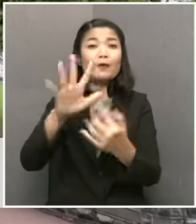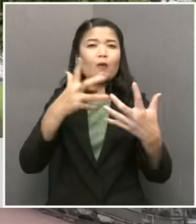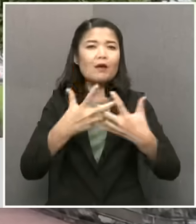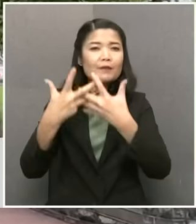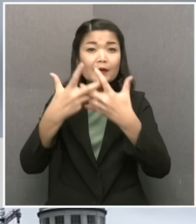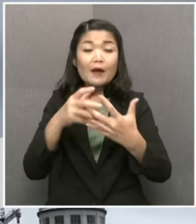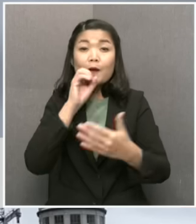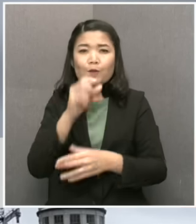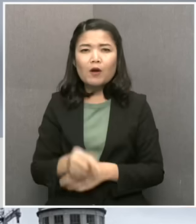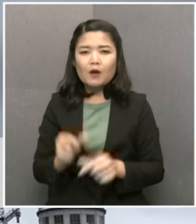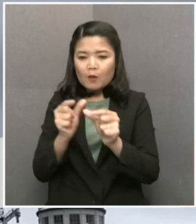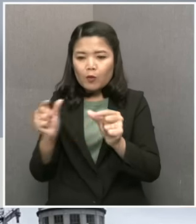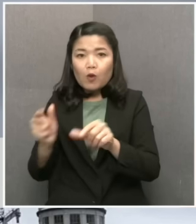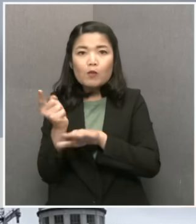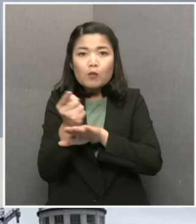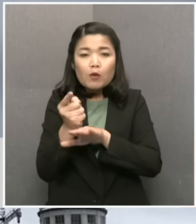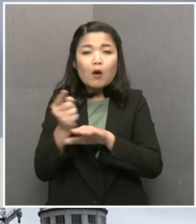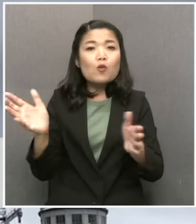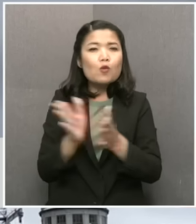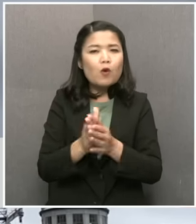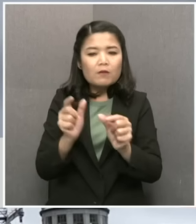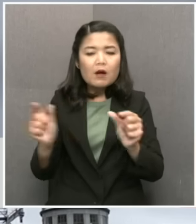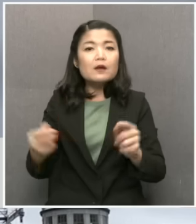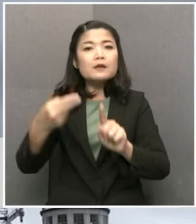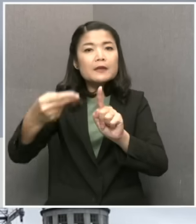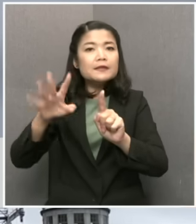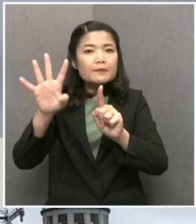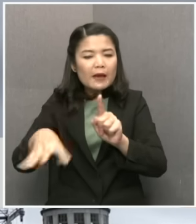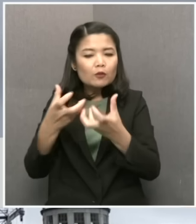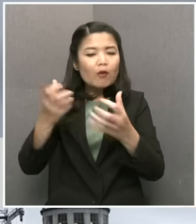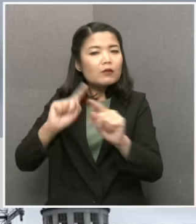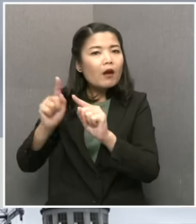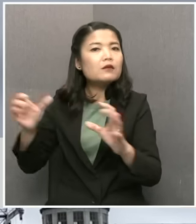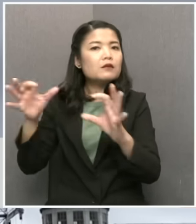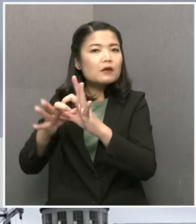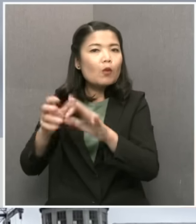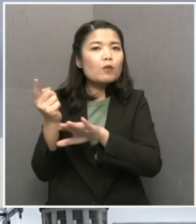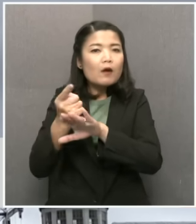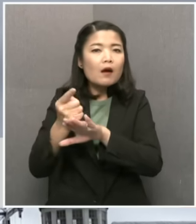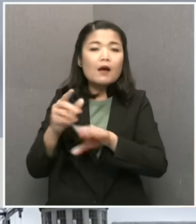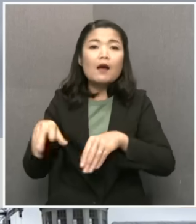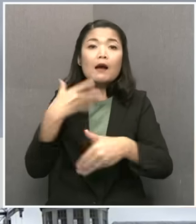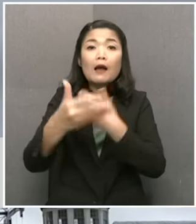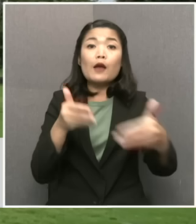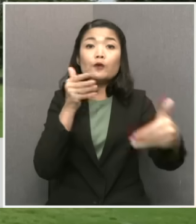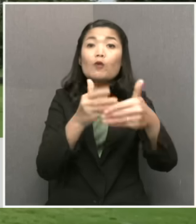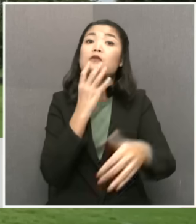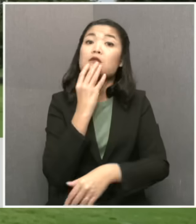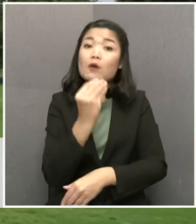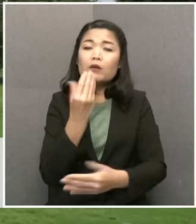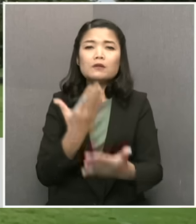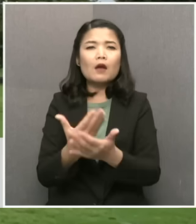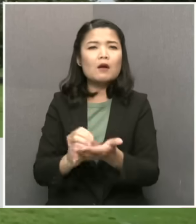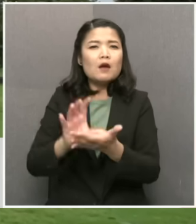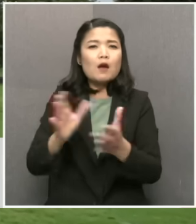มม.จำนวนเกือบ 14,000 นัดอุปกรณ์อื่นๆที่เกี่ยวข้องกับทางอิสราเอลมูลค่ารวมกว่า 3,700 ล้าน